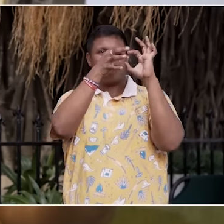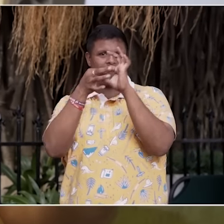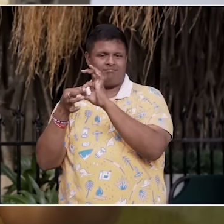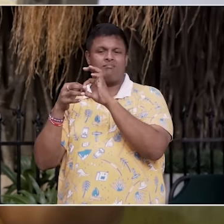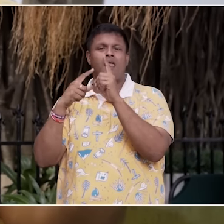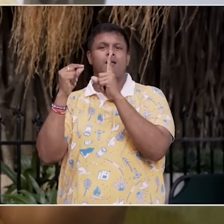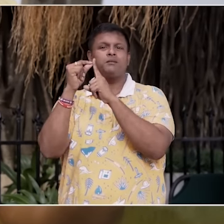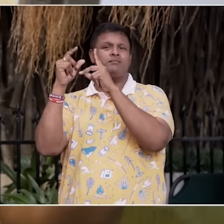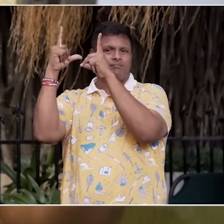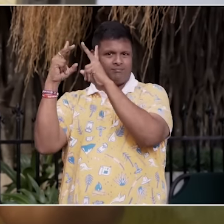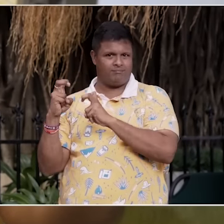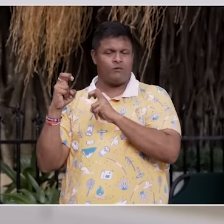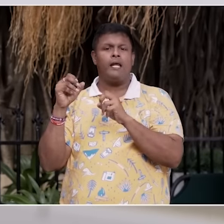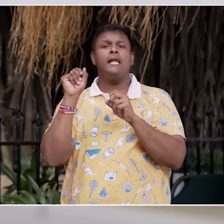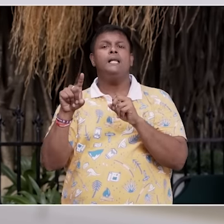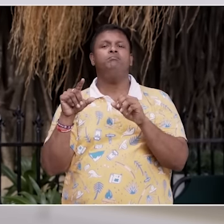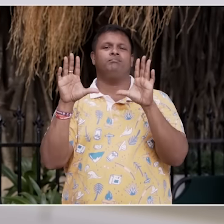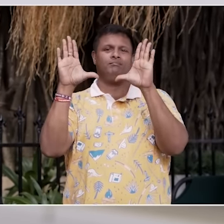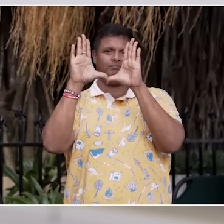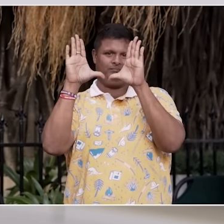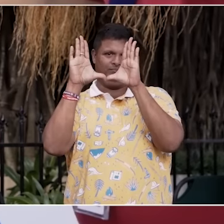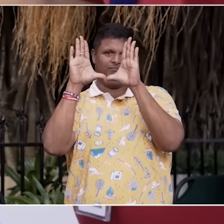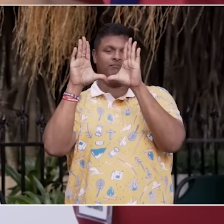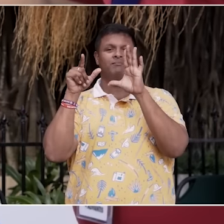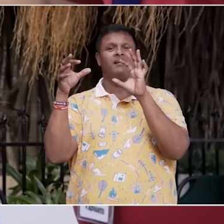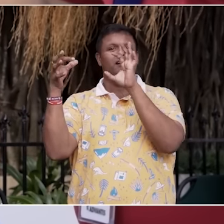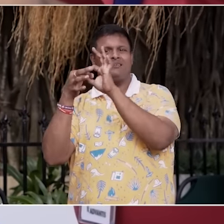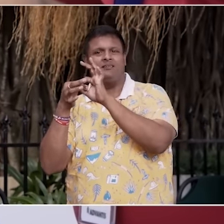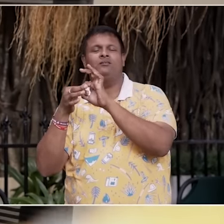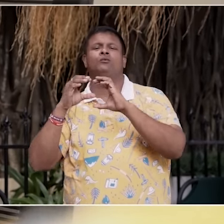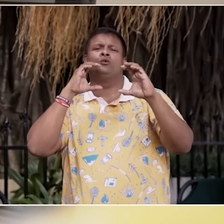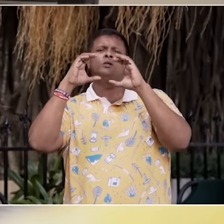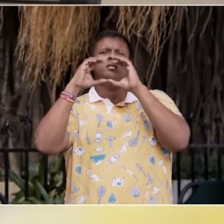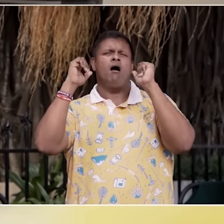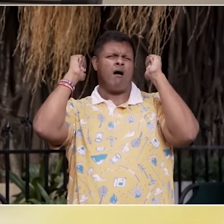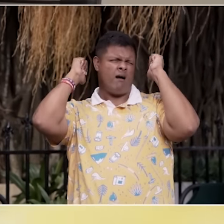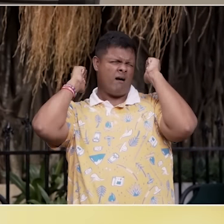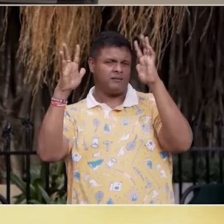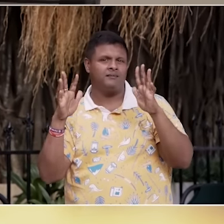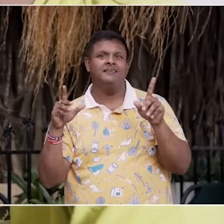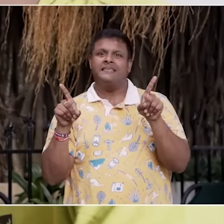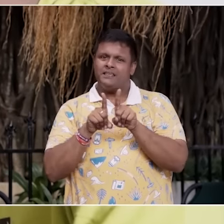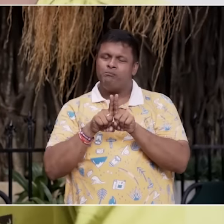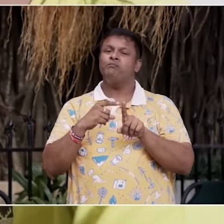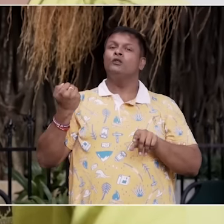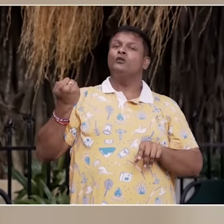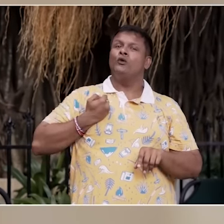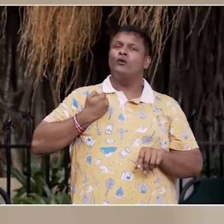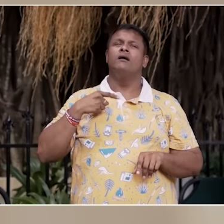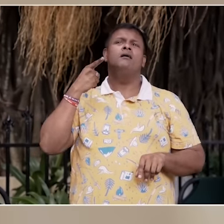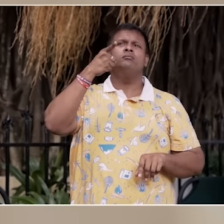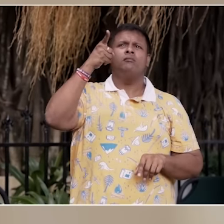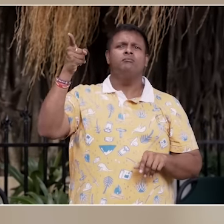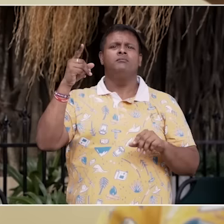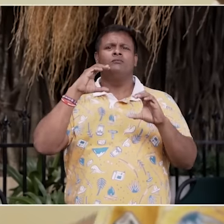ඩයලොග් ආයතනය හරහා DeafTawk app එක බිහිරි ප්‍රජාවට හඳුන්වා දීම පිළිබඳව ඉතින් අපිට කිසිම ගැටලුවකින් තොරව වෛද්‍යවරයෙක් මුණ